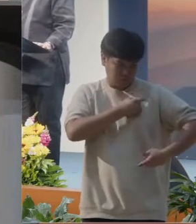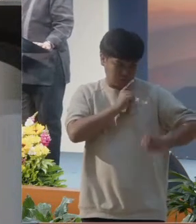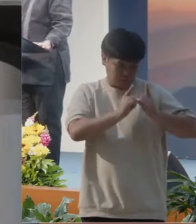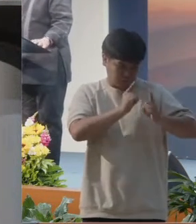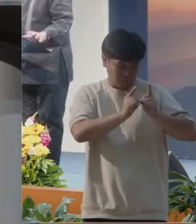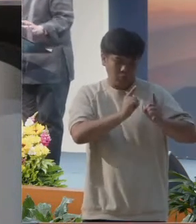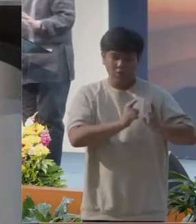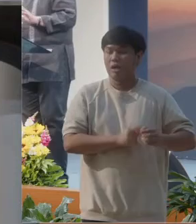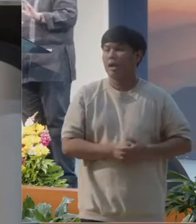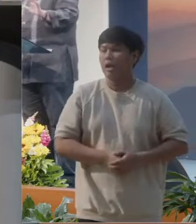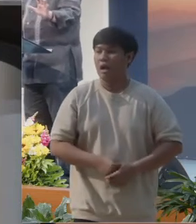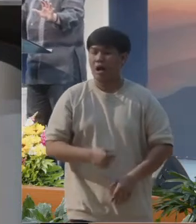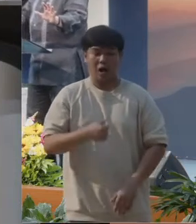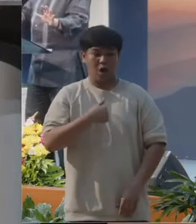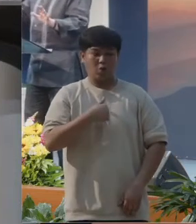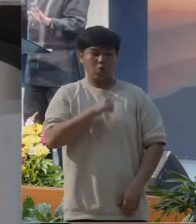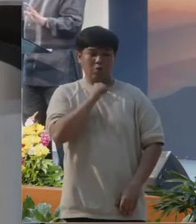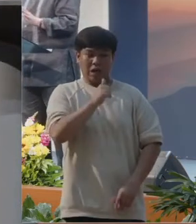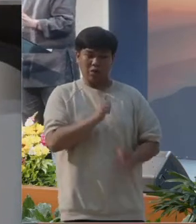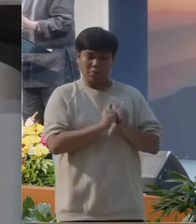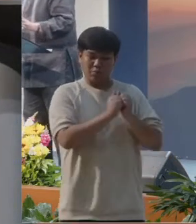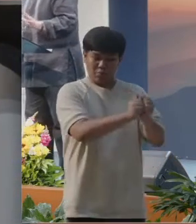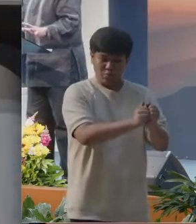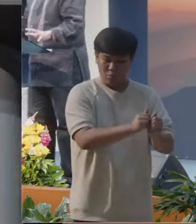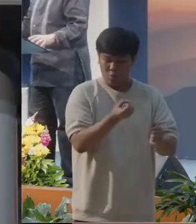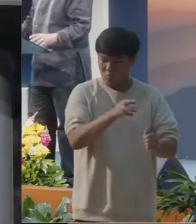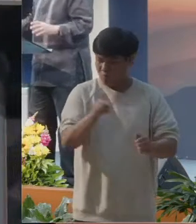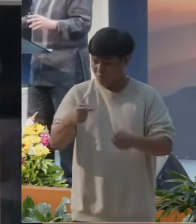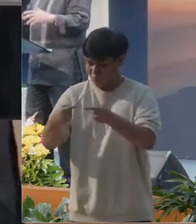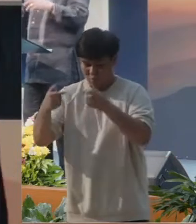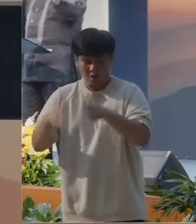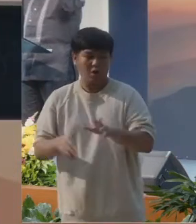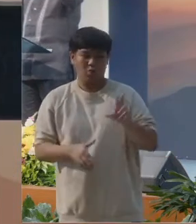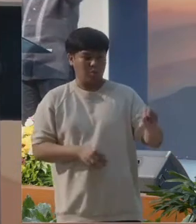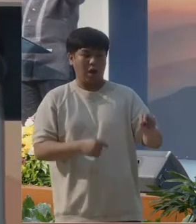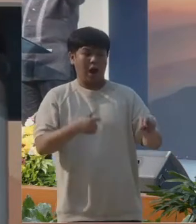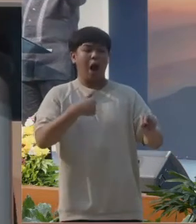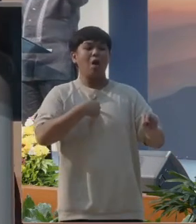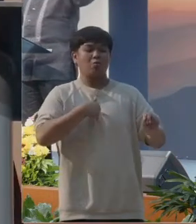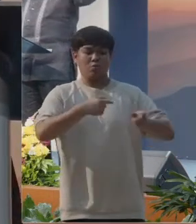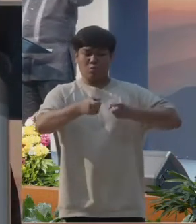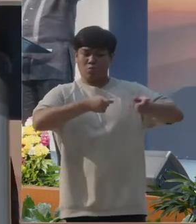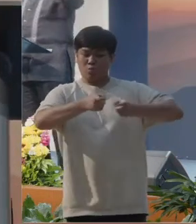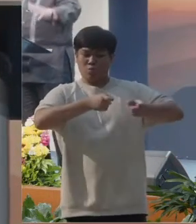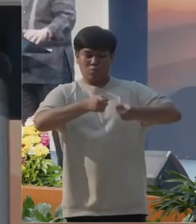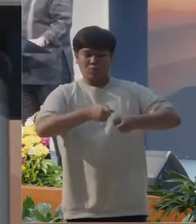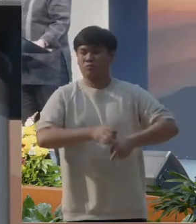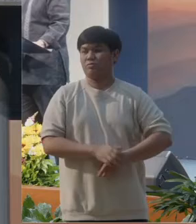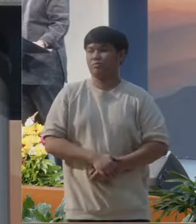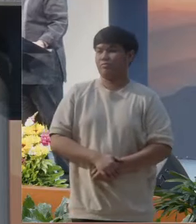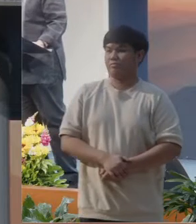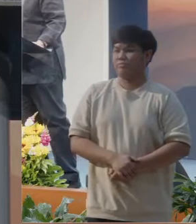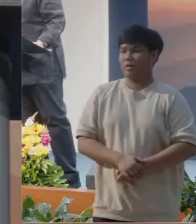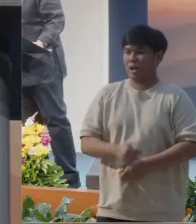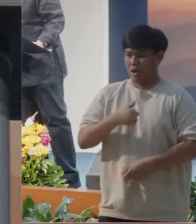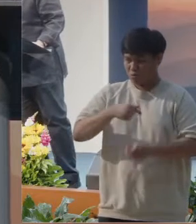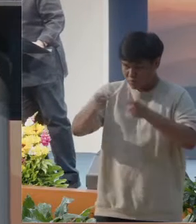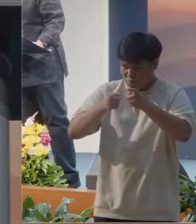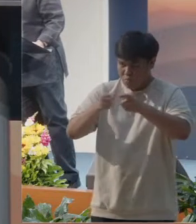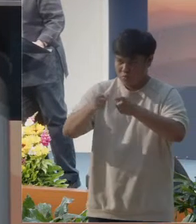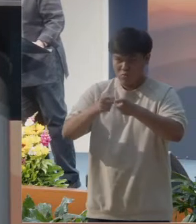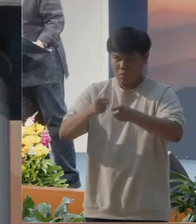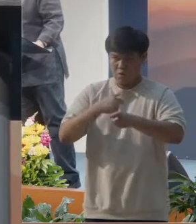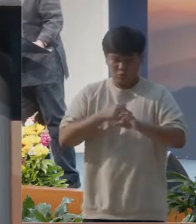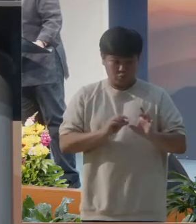sabi? Hindi ako papanig kahit kanino. Bakit? Sapagkat ako na ang siyang mangunguna sa inyo. I am